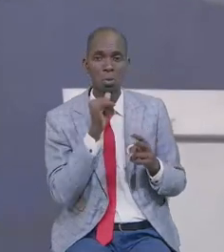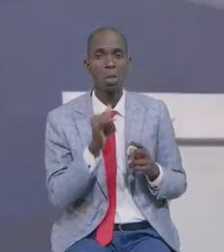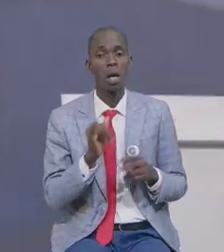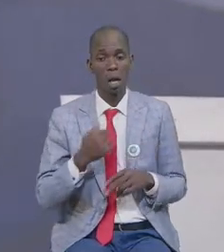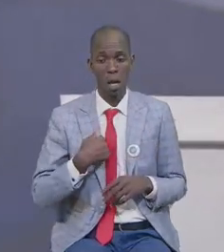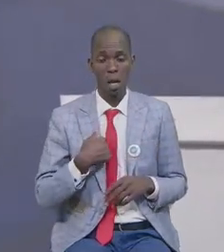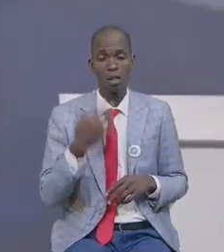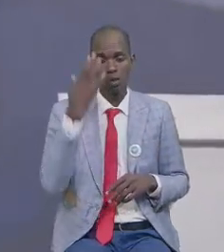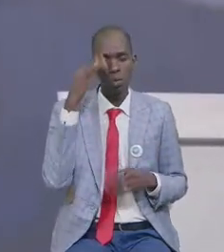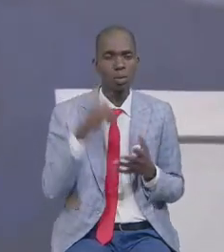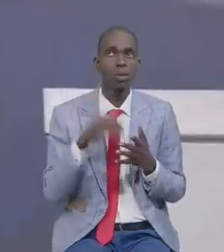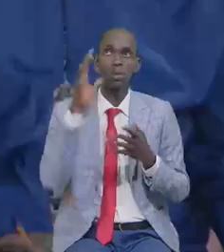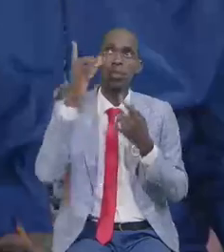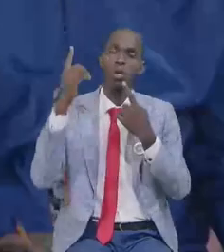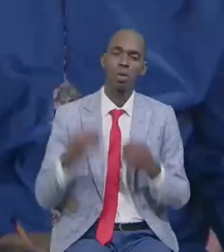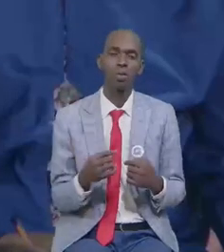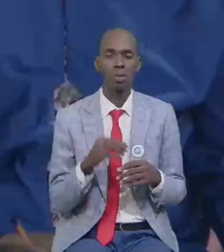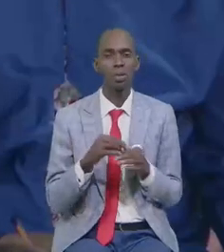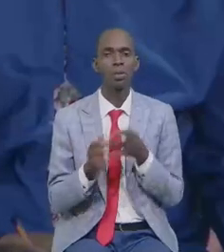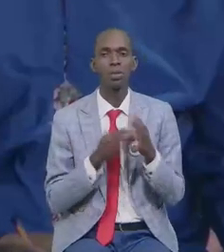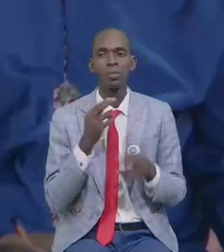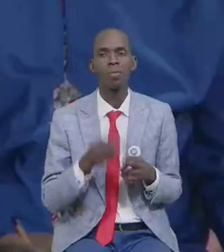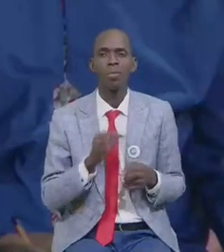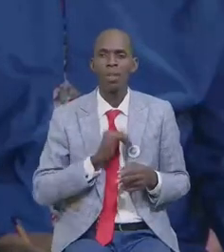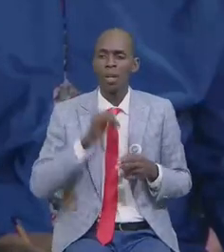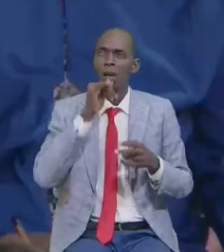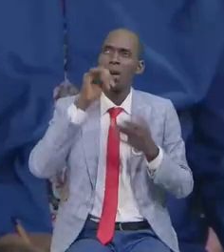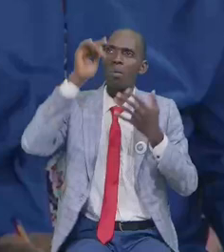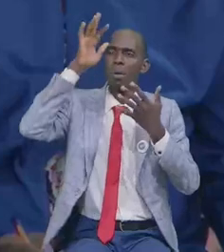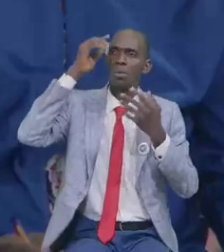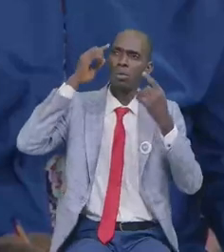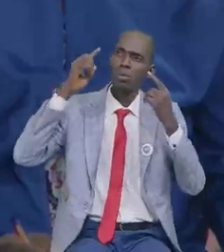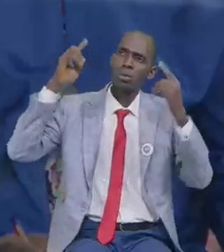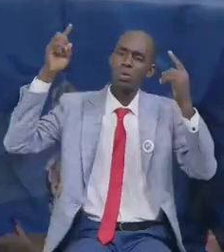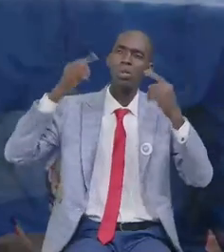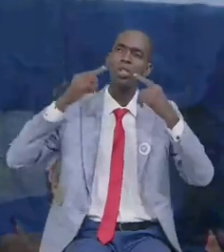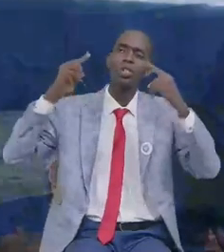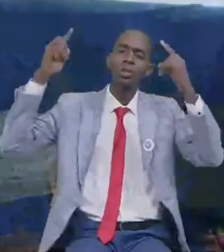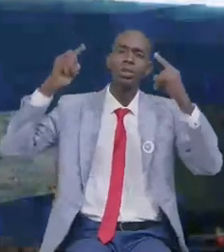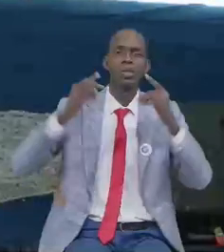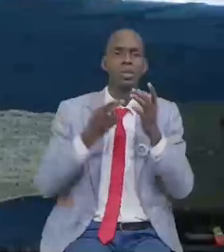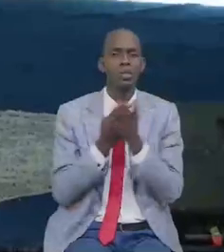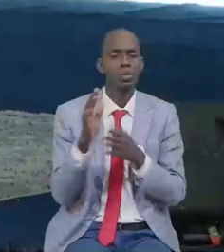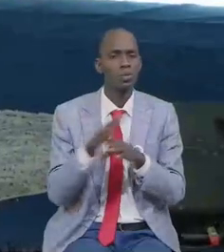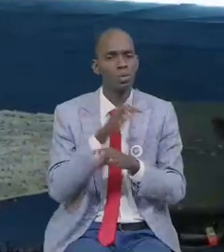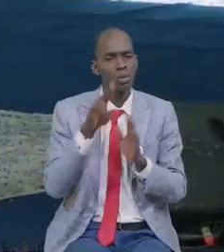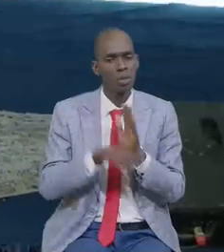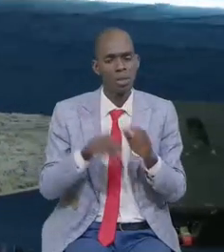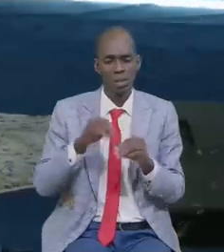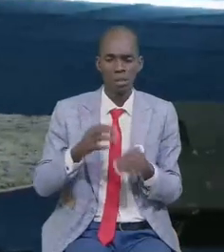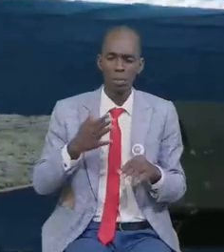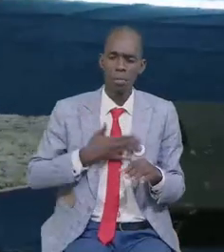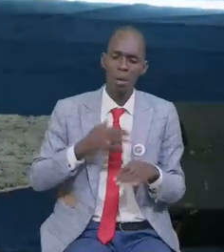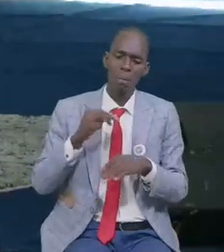venir. Oh, j'espère le succès, le progrès, la fécondité dans mon ministère, dans